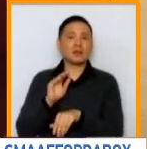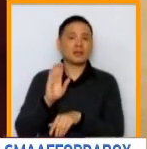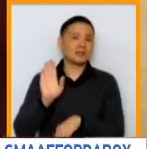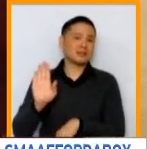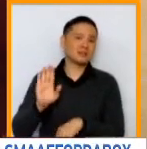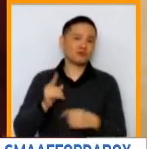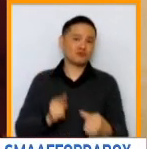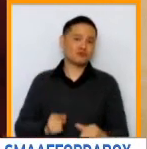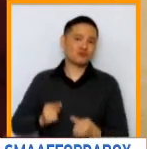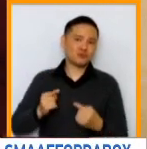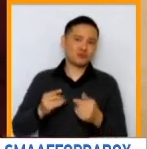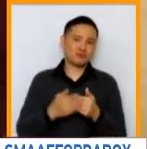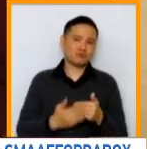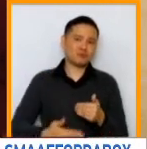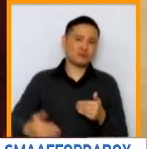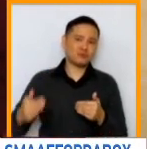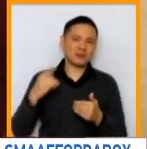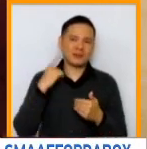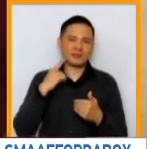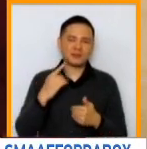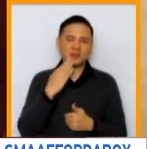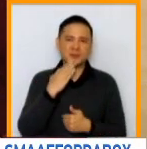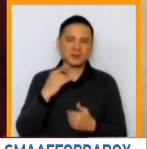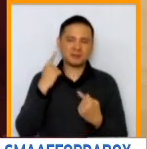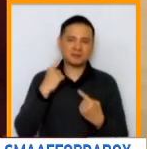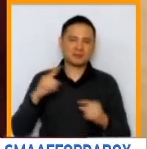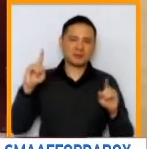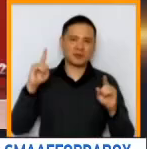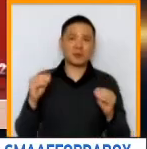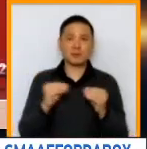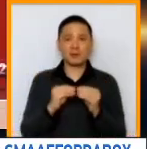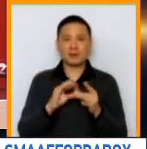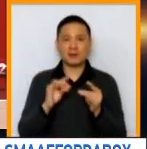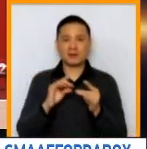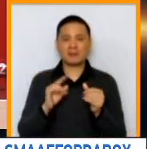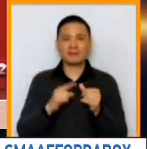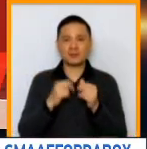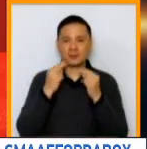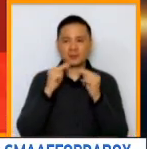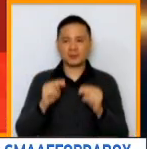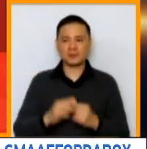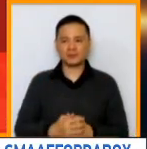ang matamis na tagumpay. Narito ang unang balita.